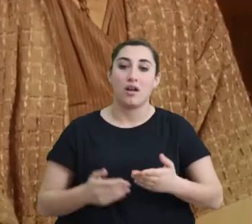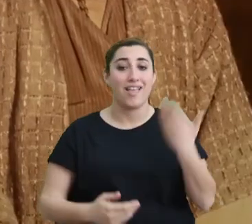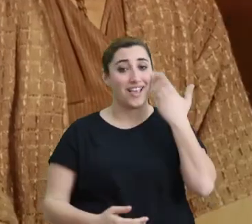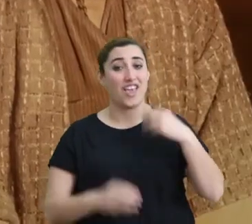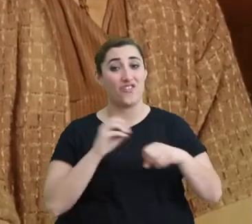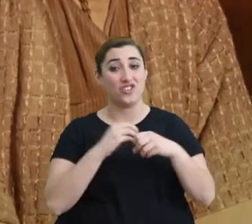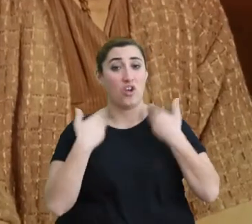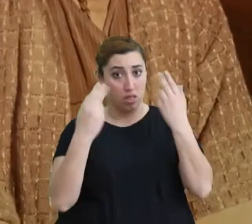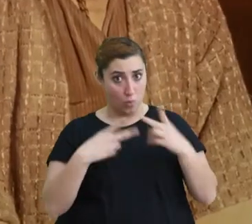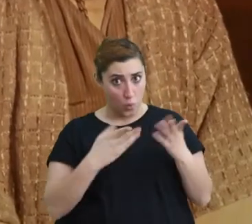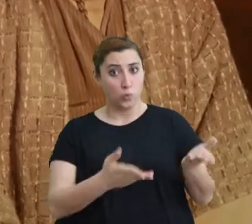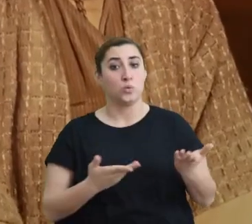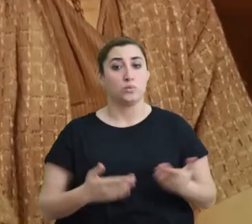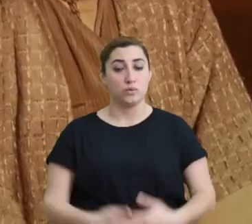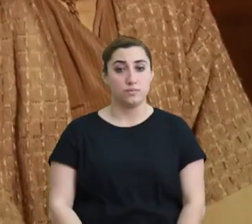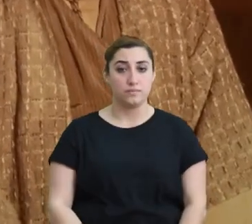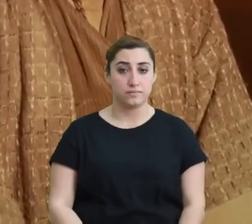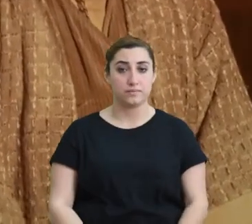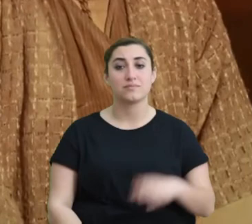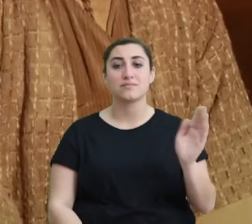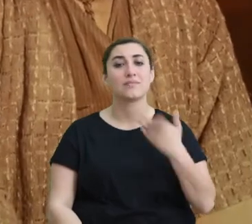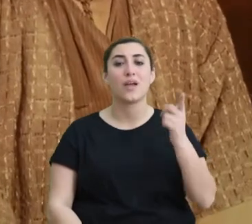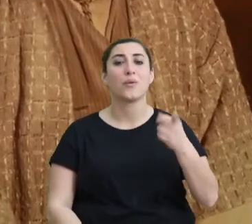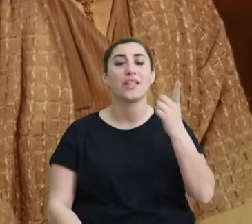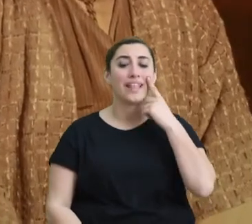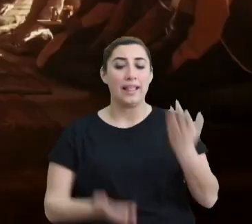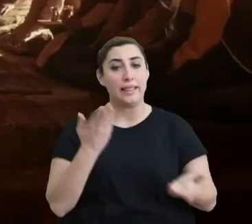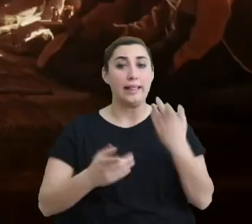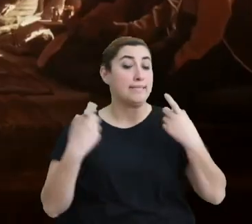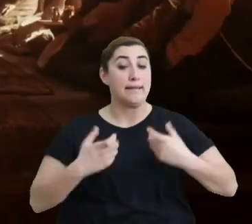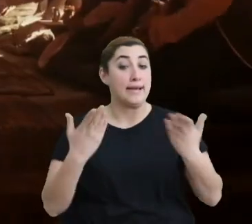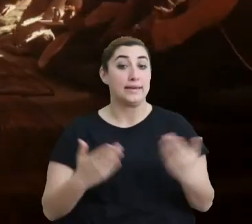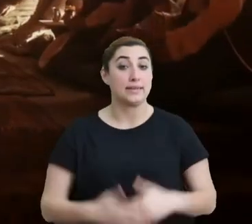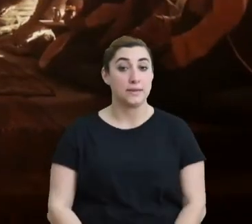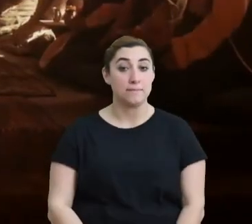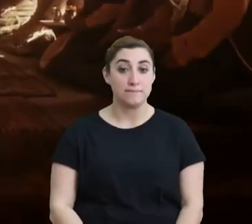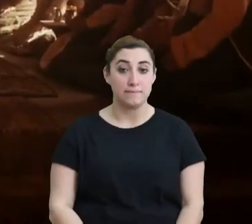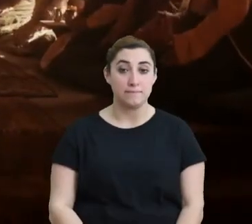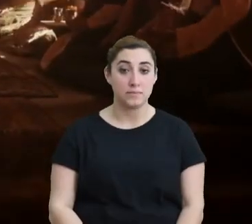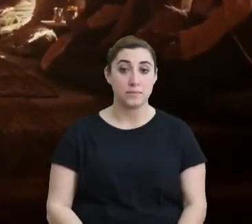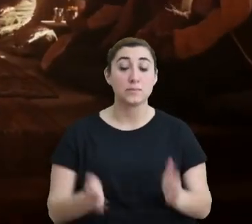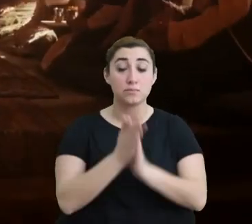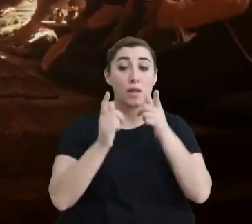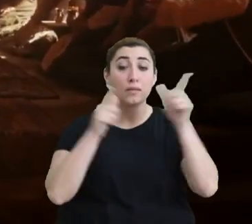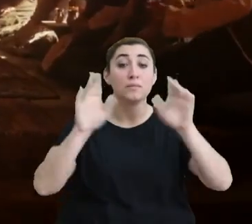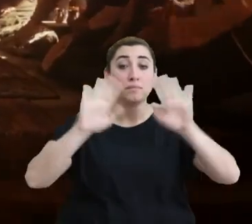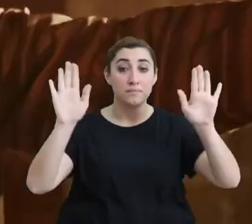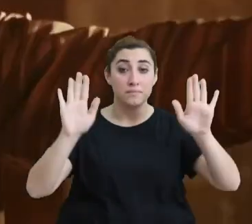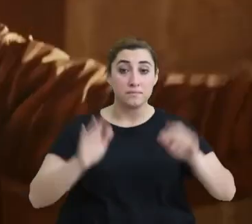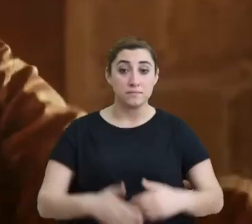Keyfe keder kadı mı olur? Hani delilidir bu terazinin? Doğru söylüyorsun. Ağalar!